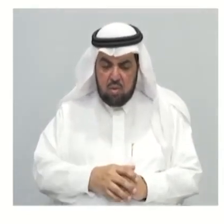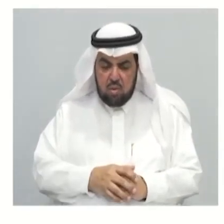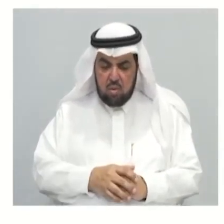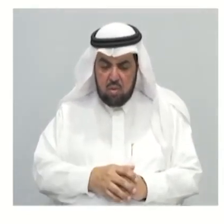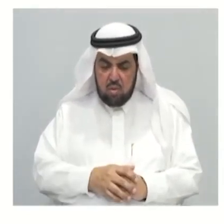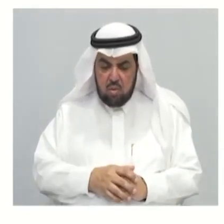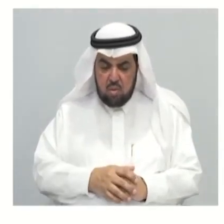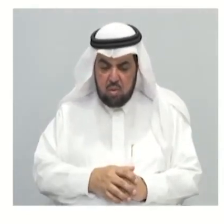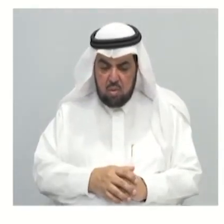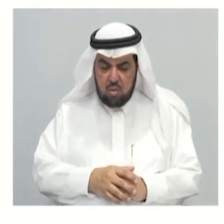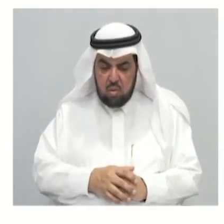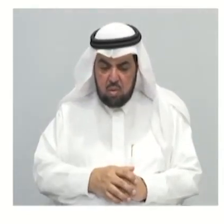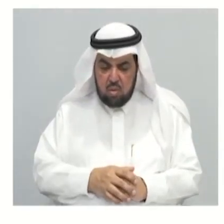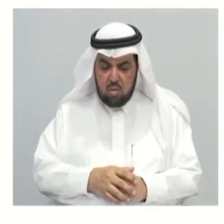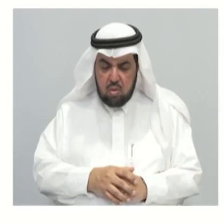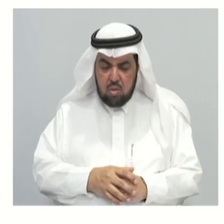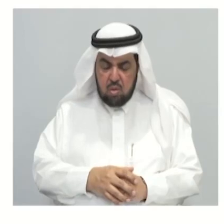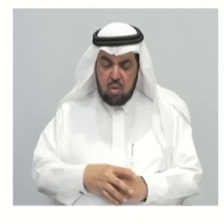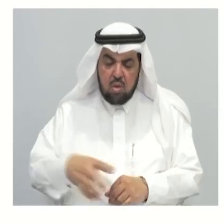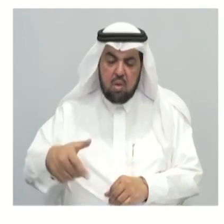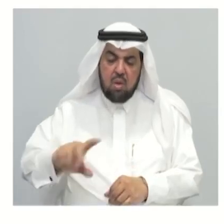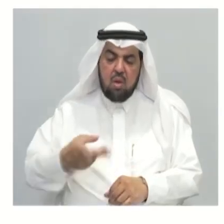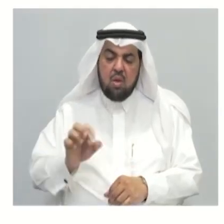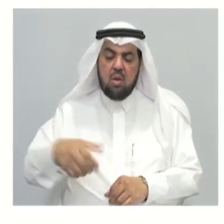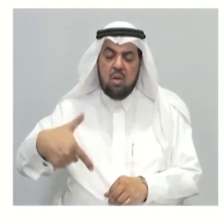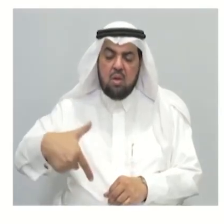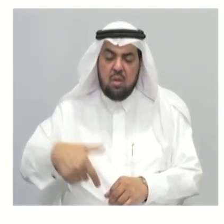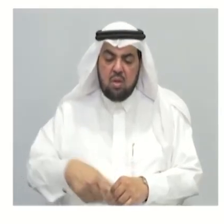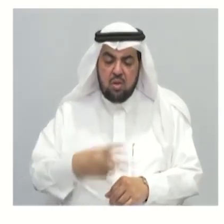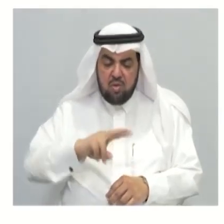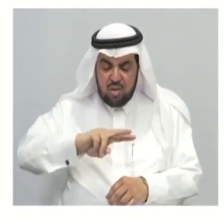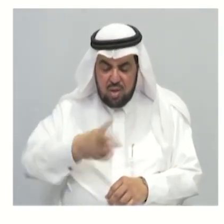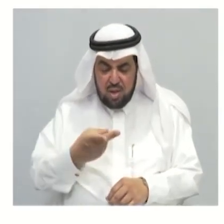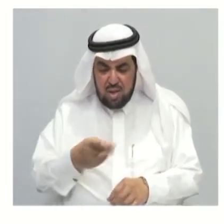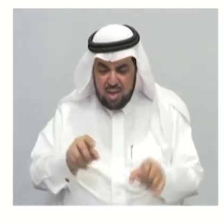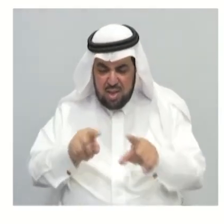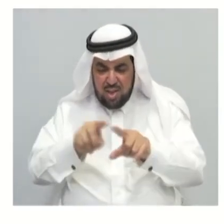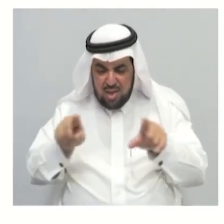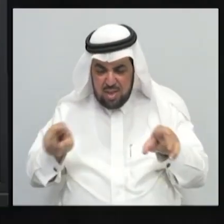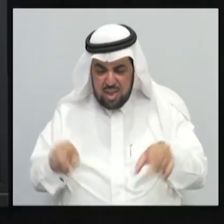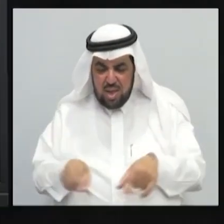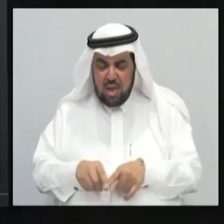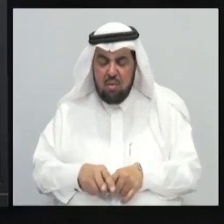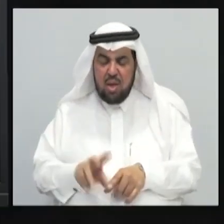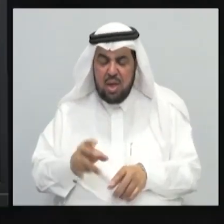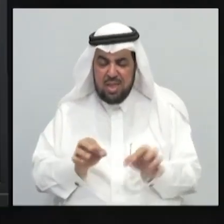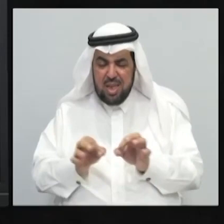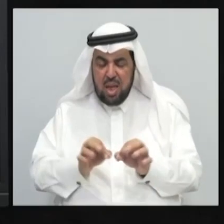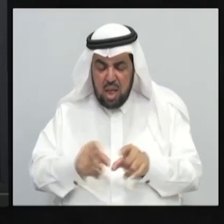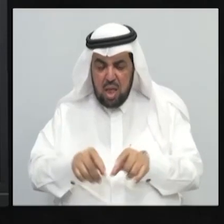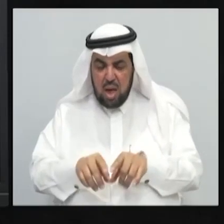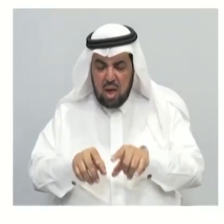صفر فنغ القيمه لدينا تلاحظ مباشره ان التغير الشكل امامك الى شكل قريب من